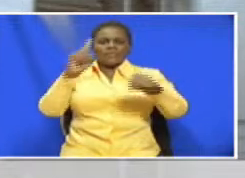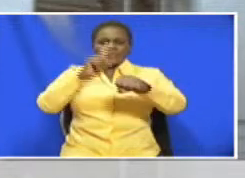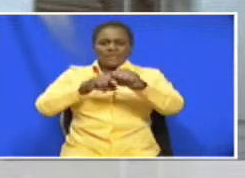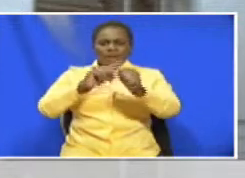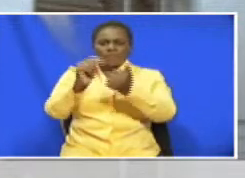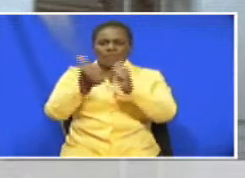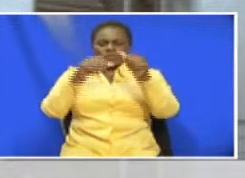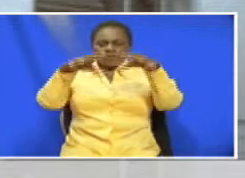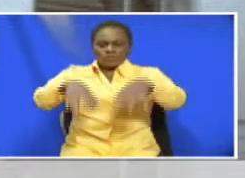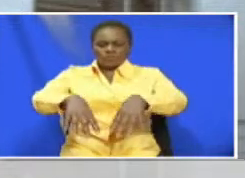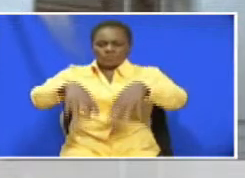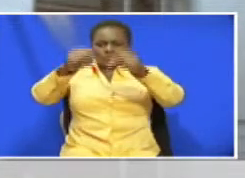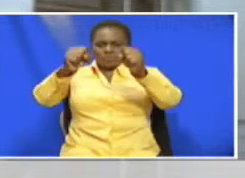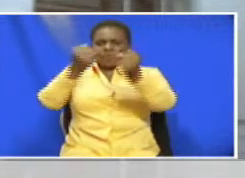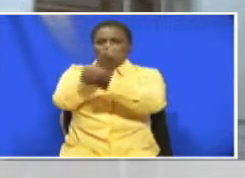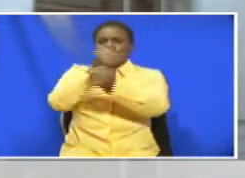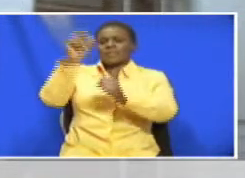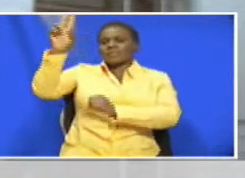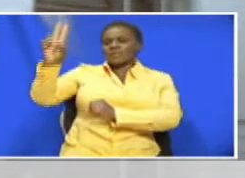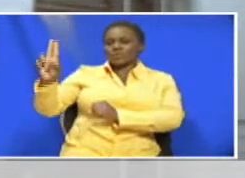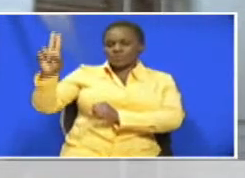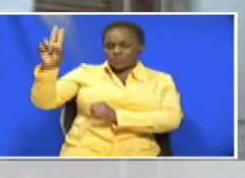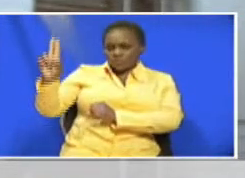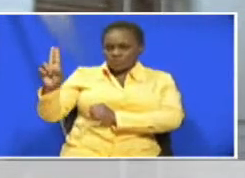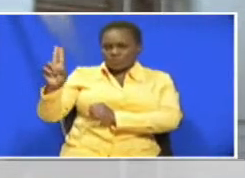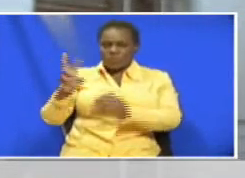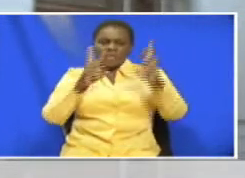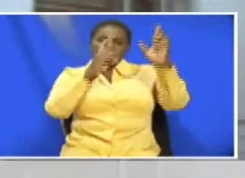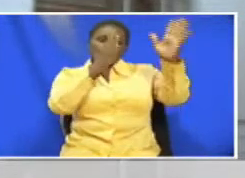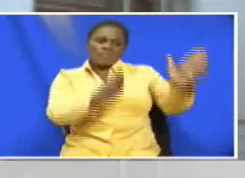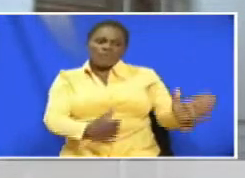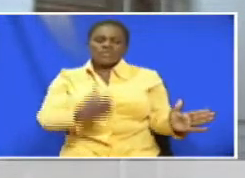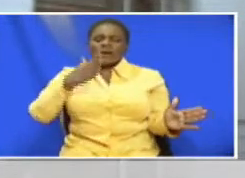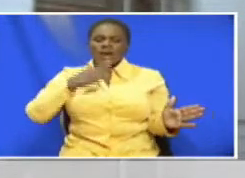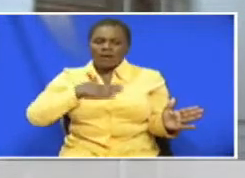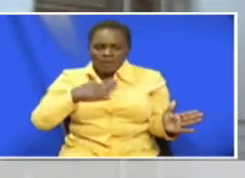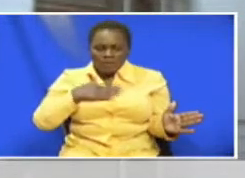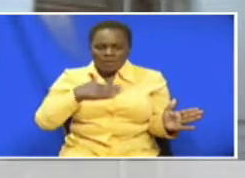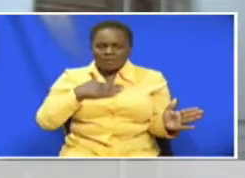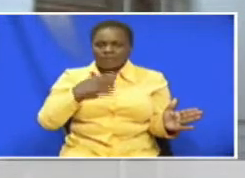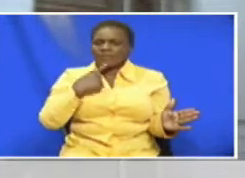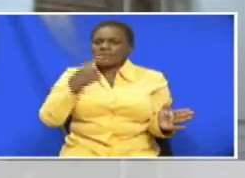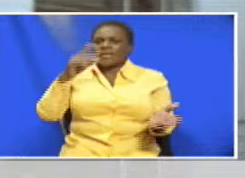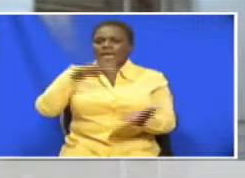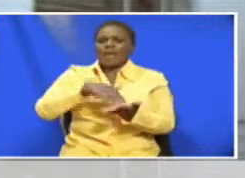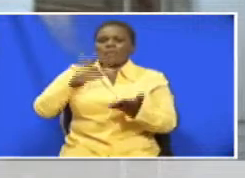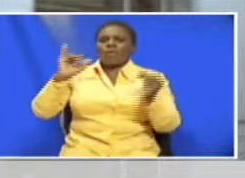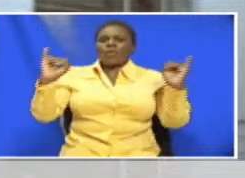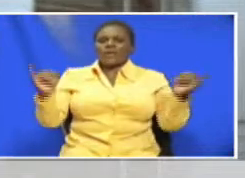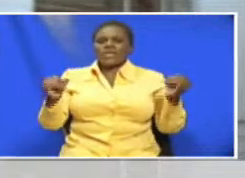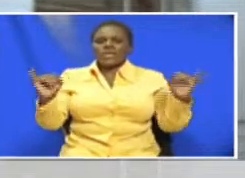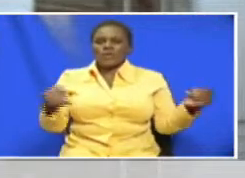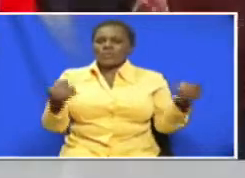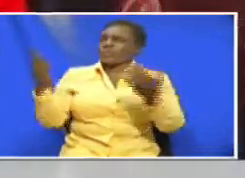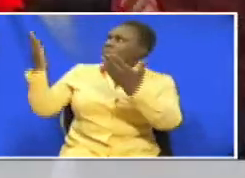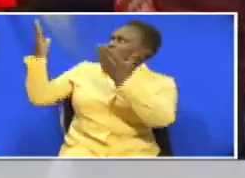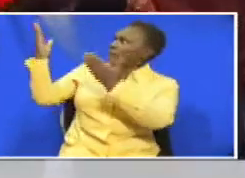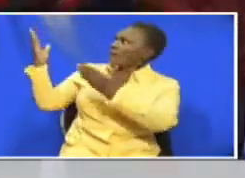cha kumrithi Rais Uhuru Kenyatta. Mwanahabari wetu Patrick Amimo anatupasha zaidi kwenye taarifa ifuatayo.